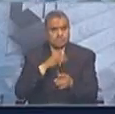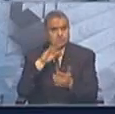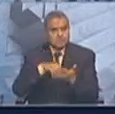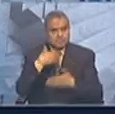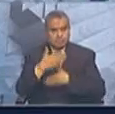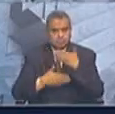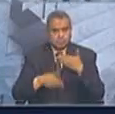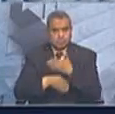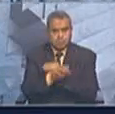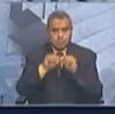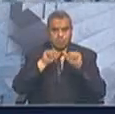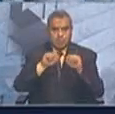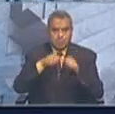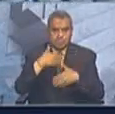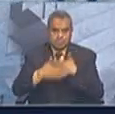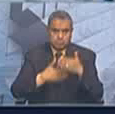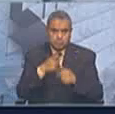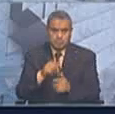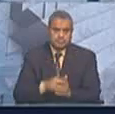الجمركية.